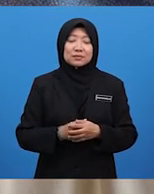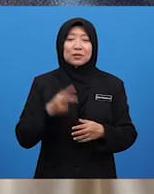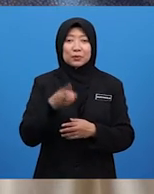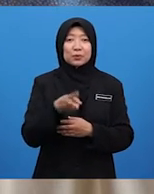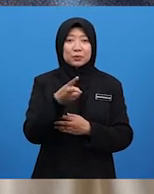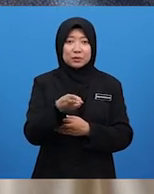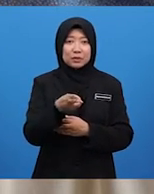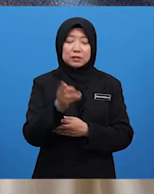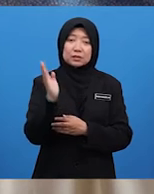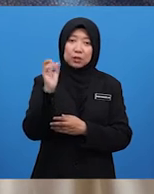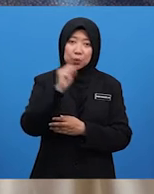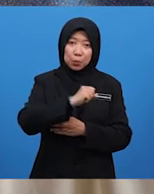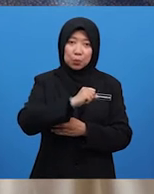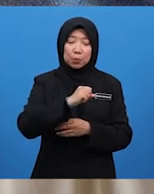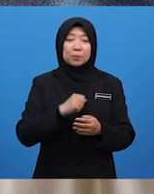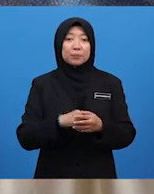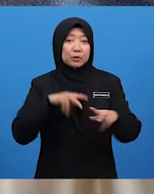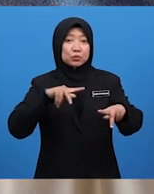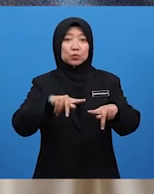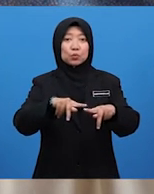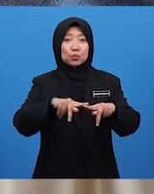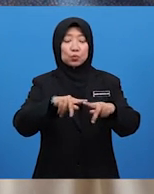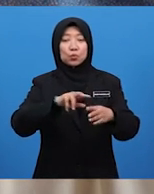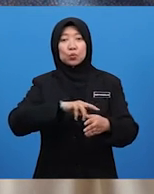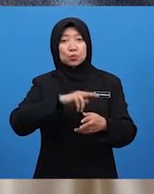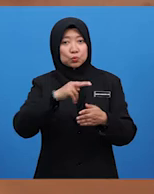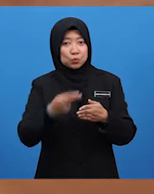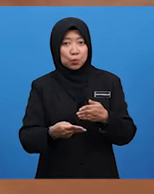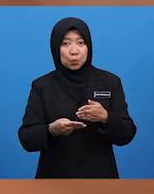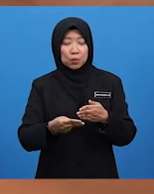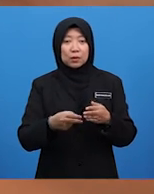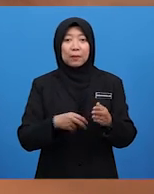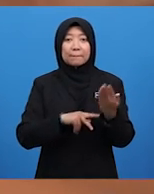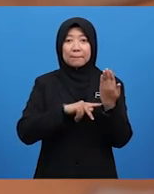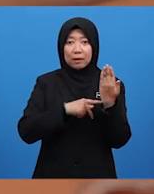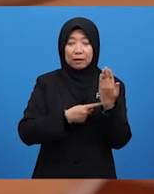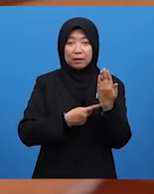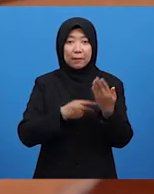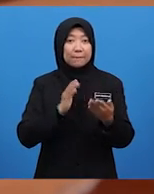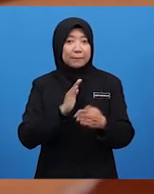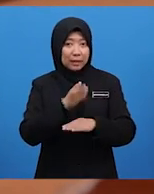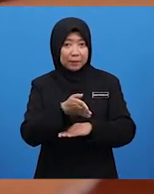Gunting serong pada penjuru hujung pangkal belah.